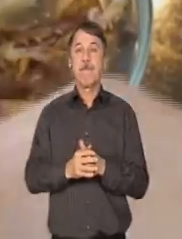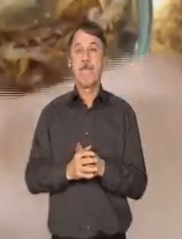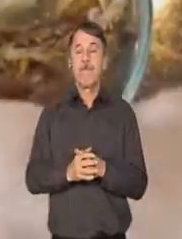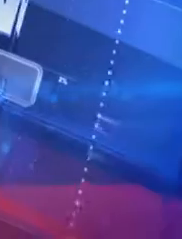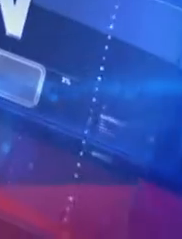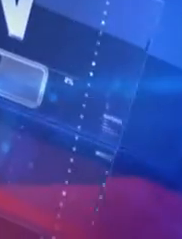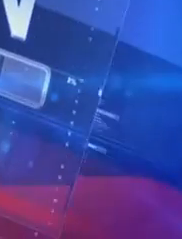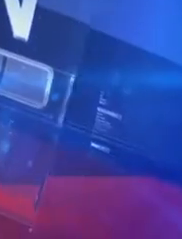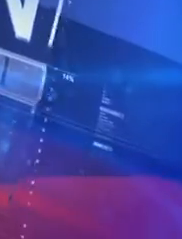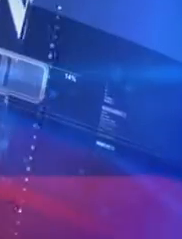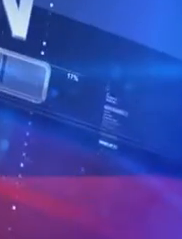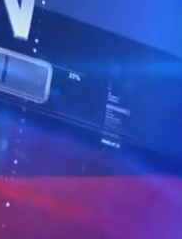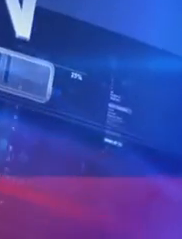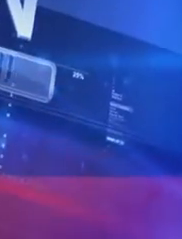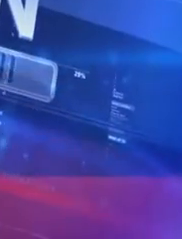meda.